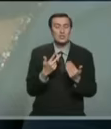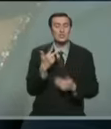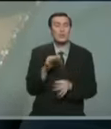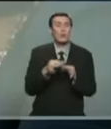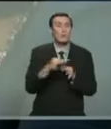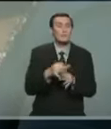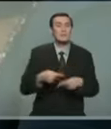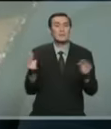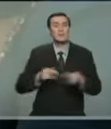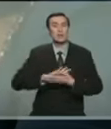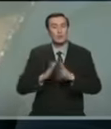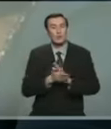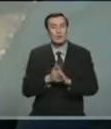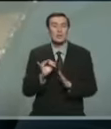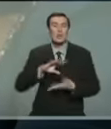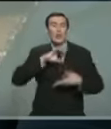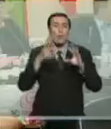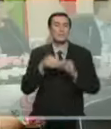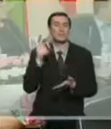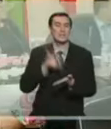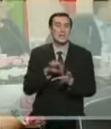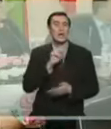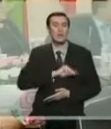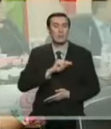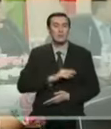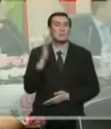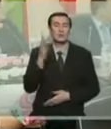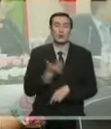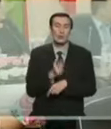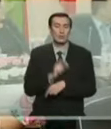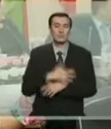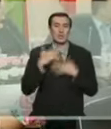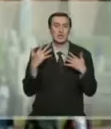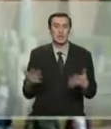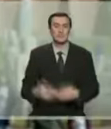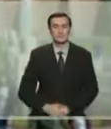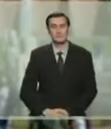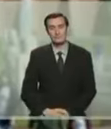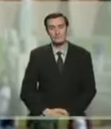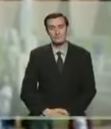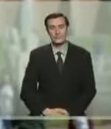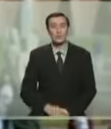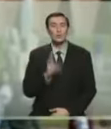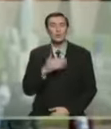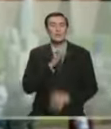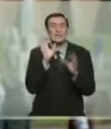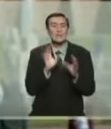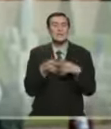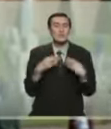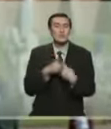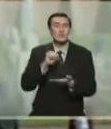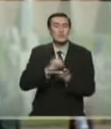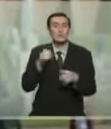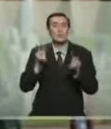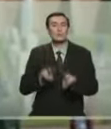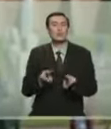региона подписали меморандум и обозначили общие цели. Работу предстоит проделать колоссальную. Борцы за сохранение семьи даже издают вот